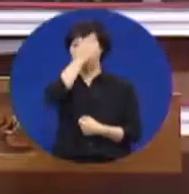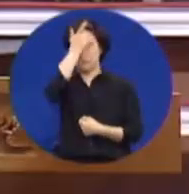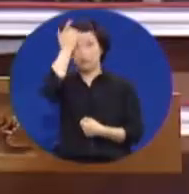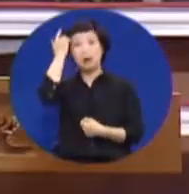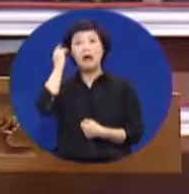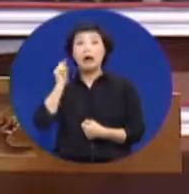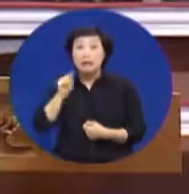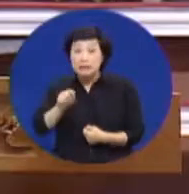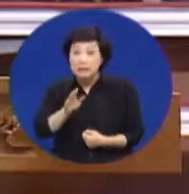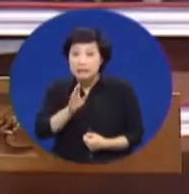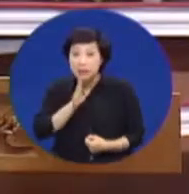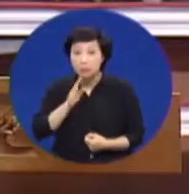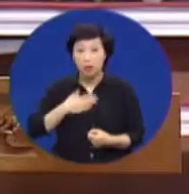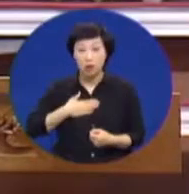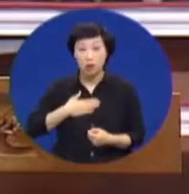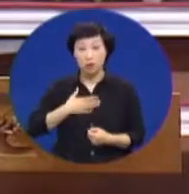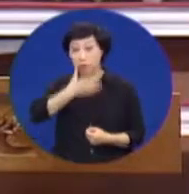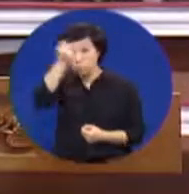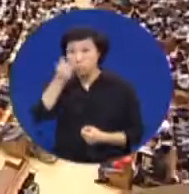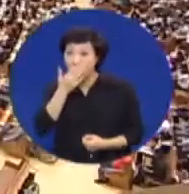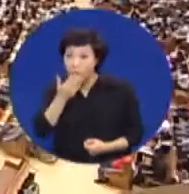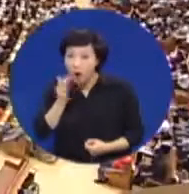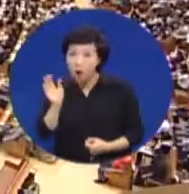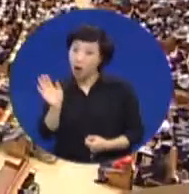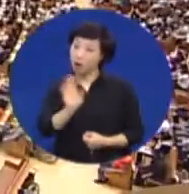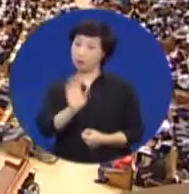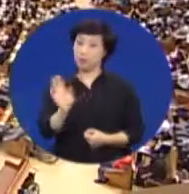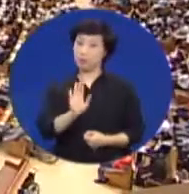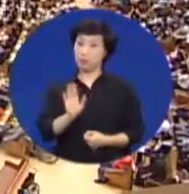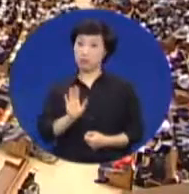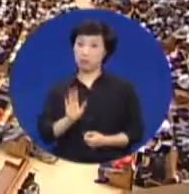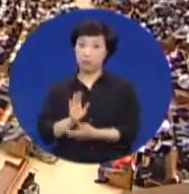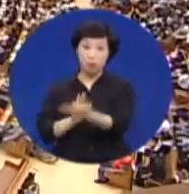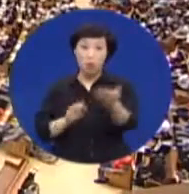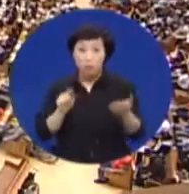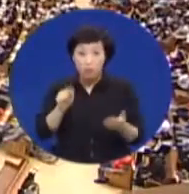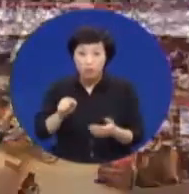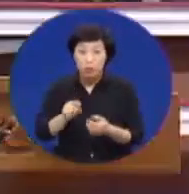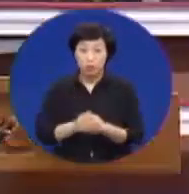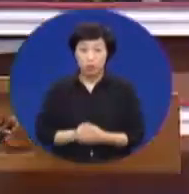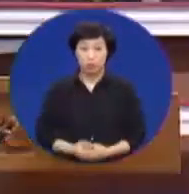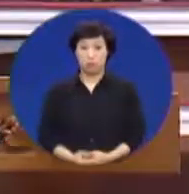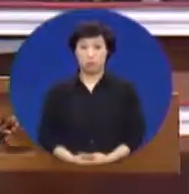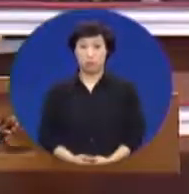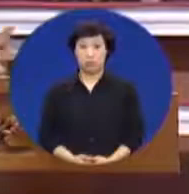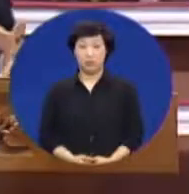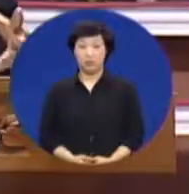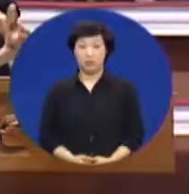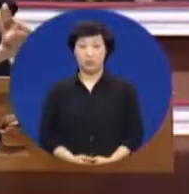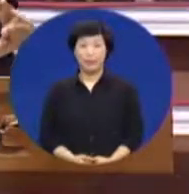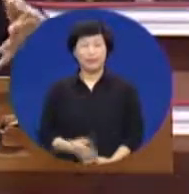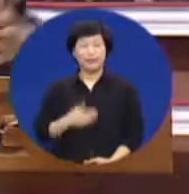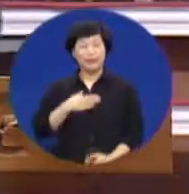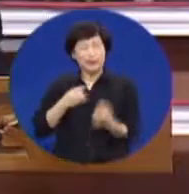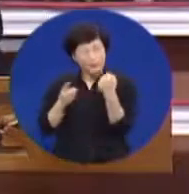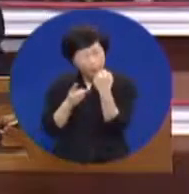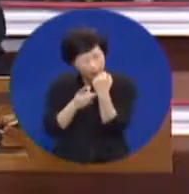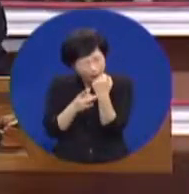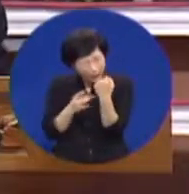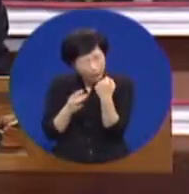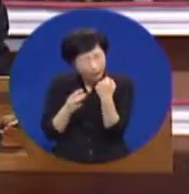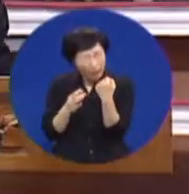어떻게 이 사실을 방관할 수 있느냐? 이거는 정말로 가슴 저릴